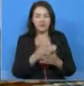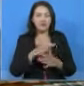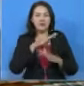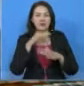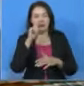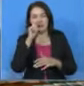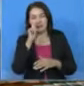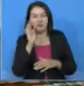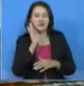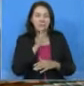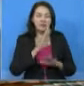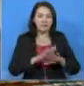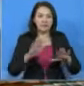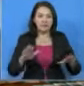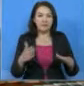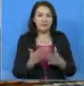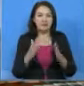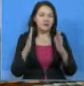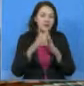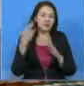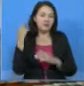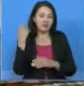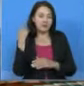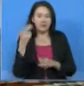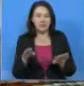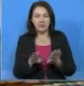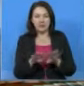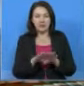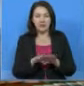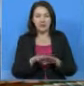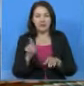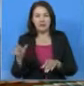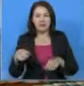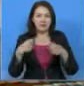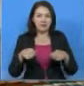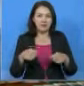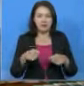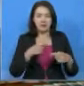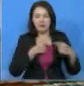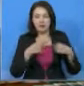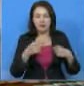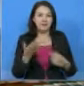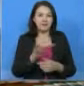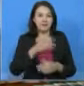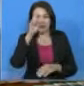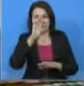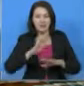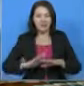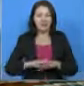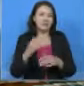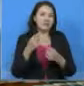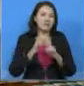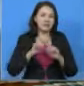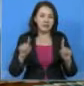ерлер, әйелдер мен балалар үйде де шетелде де осы адам саудагерлерінің қолына түседі. Біздің елімізде